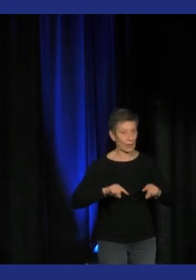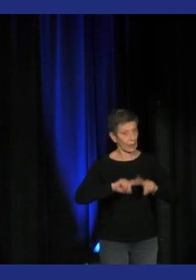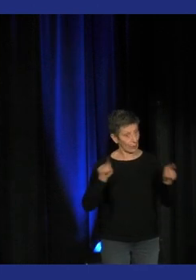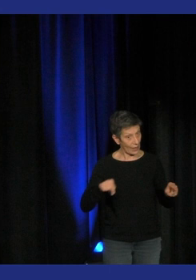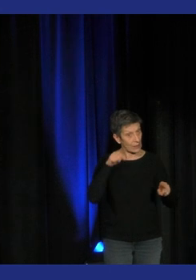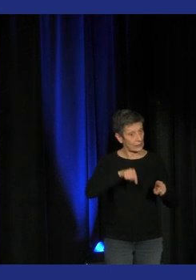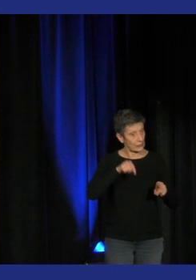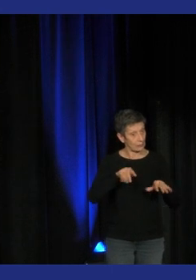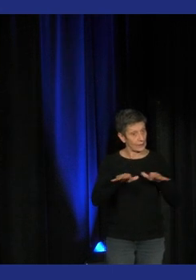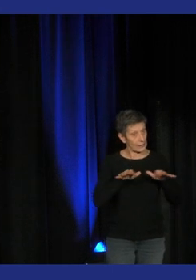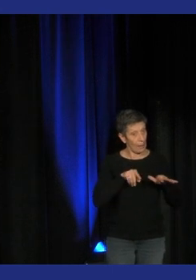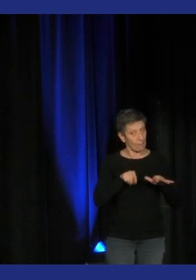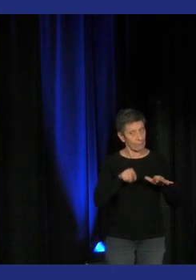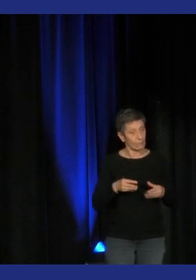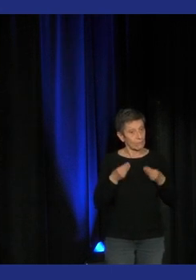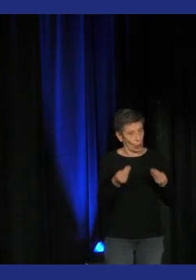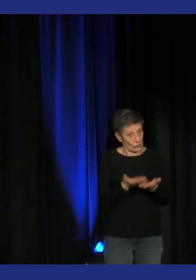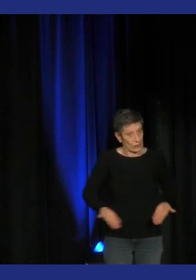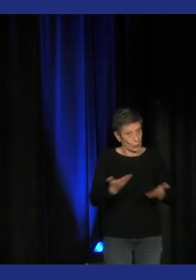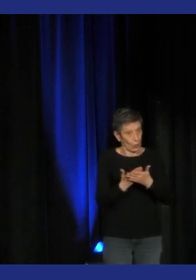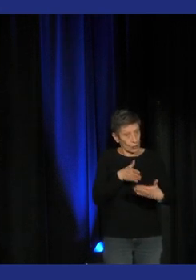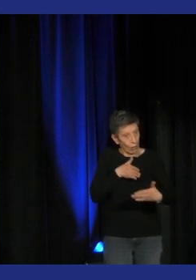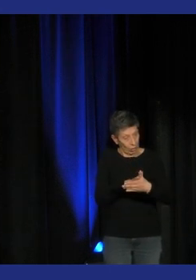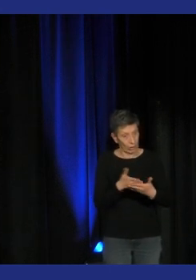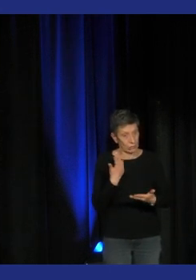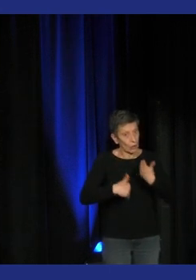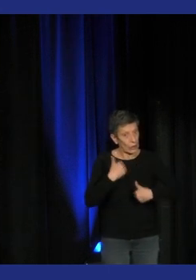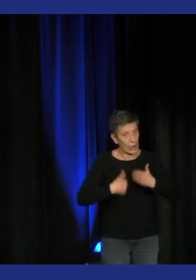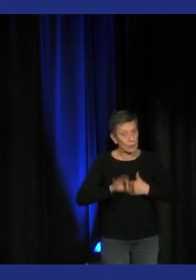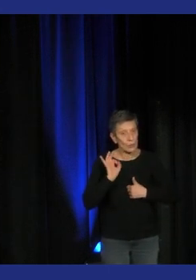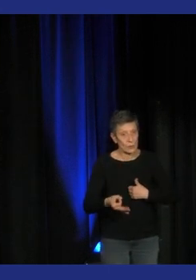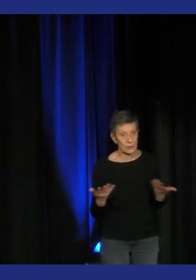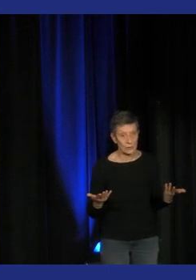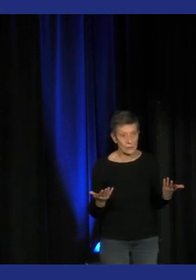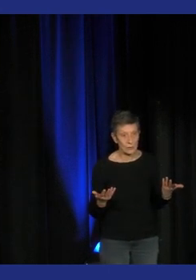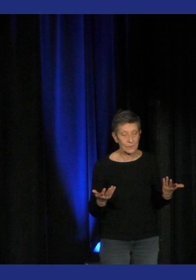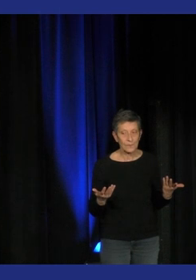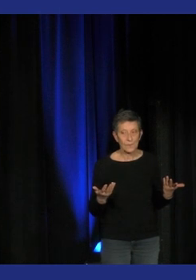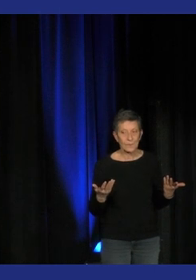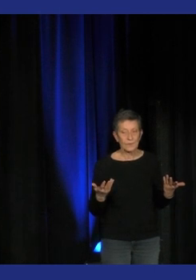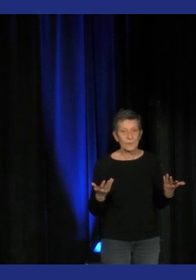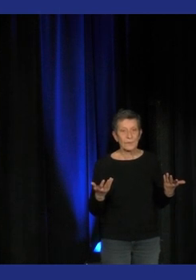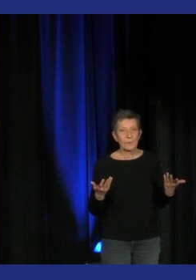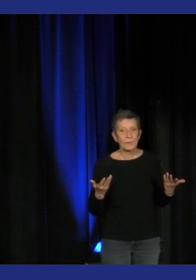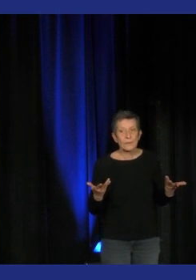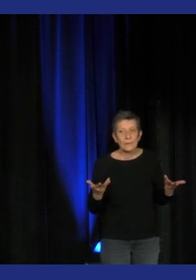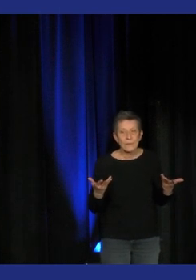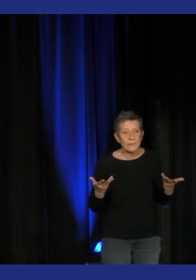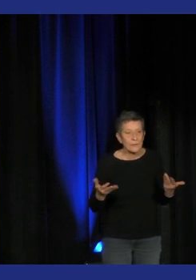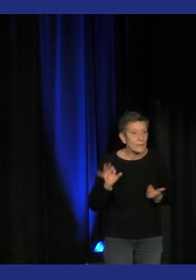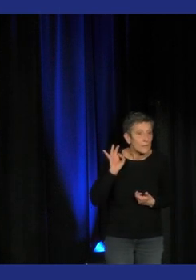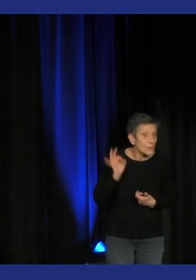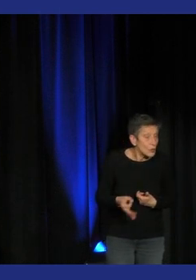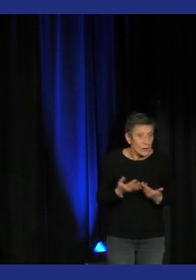producteur aussi de situations de handicap en poussant les corps à leur, en les poussant